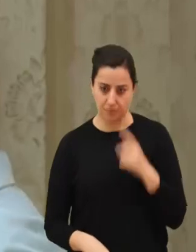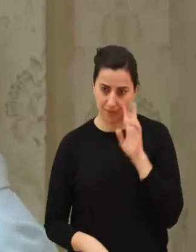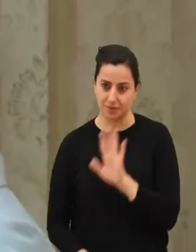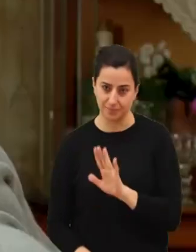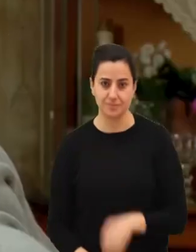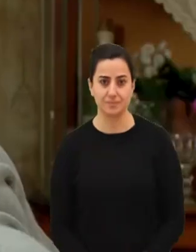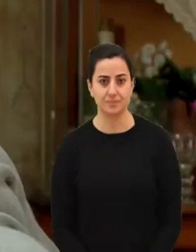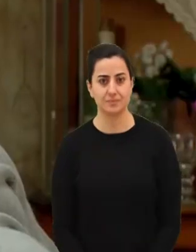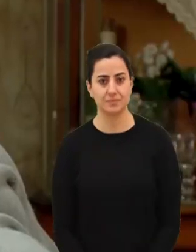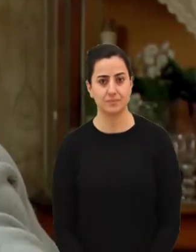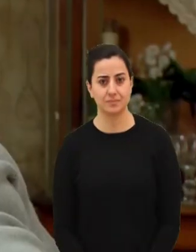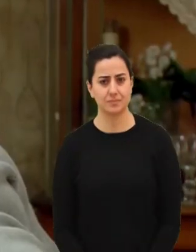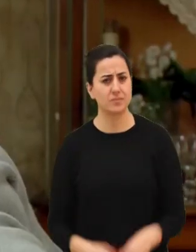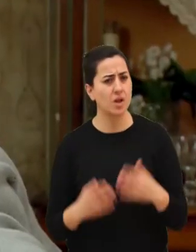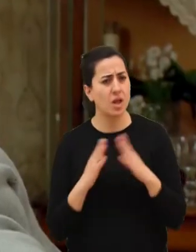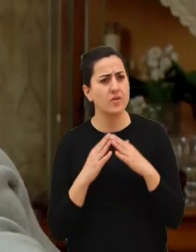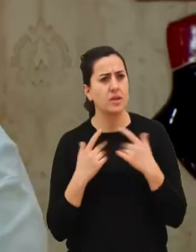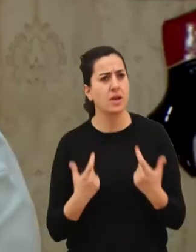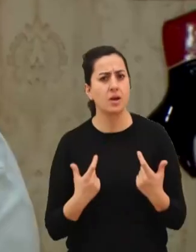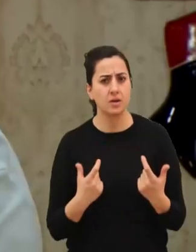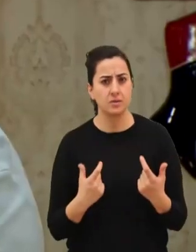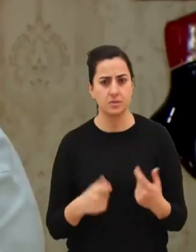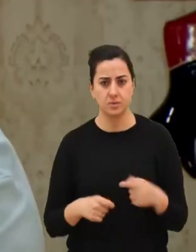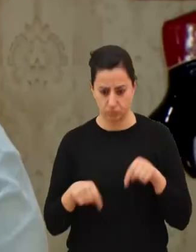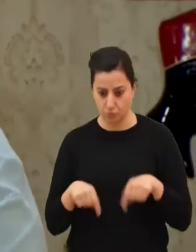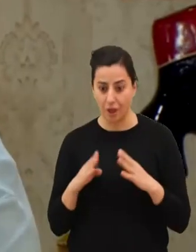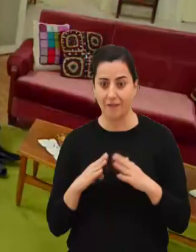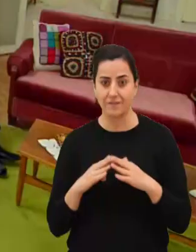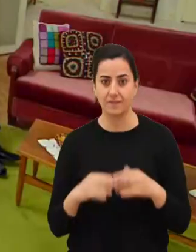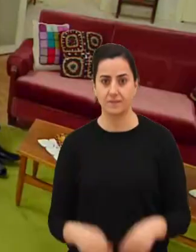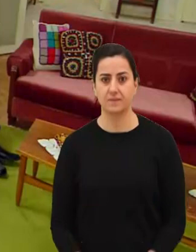sen. Hangi eve? Bu eve.